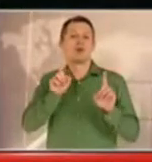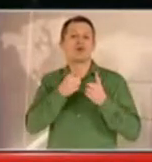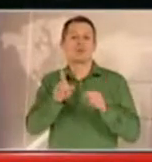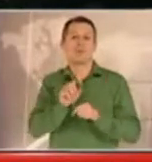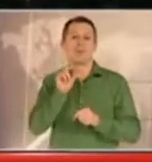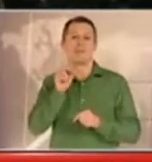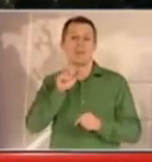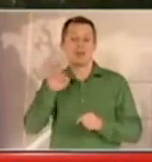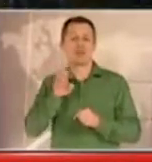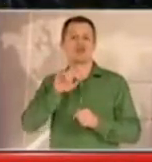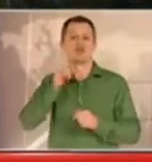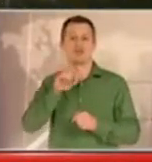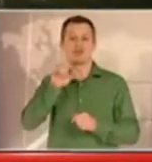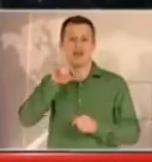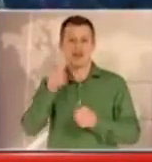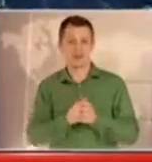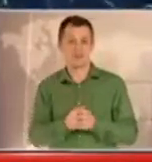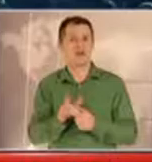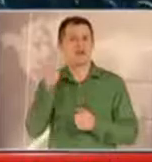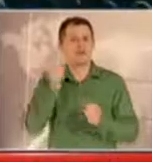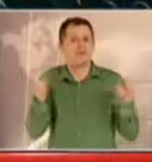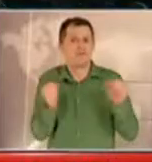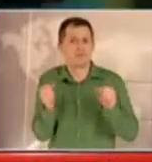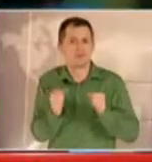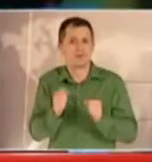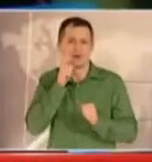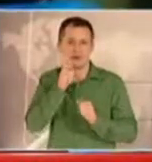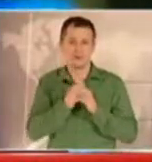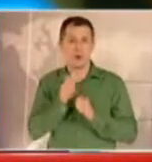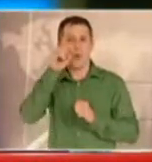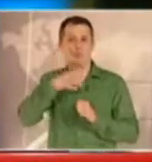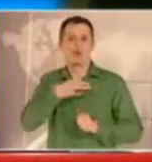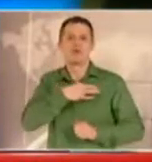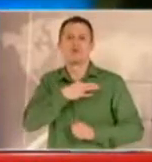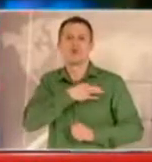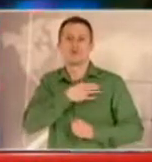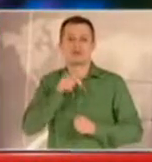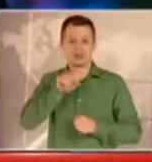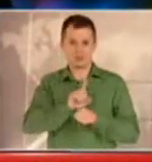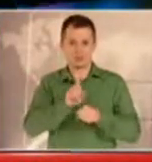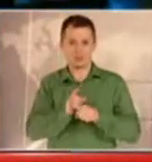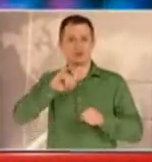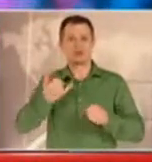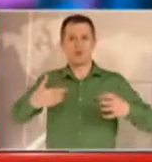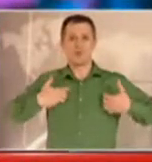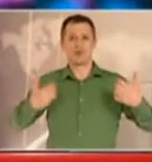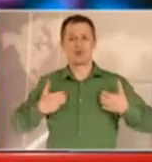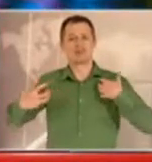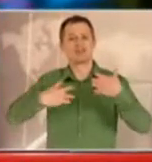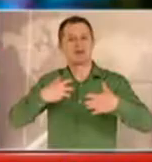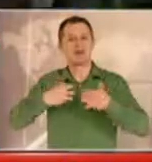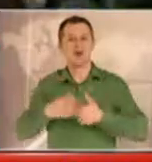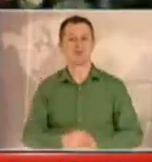ale Deliei Matache. Deși a fost frig de crăpau pietrele, oamenii au ignorat acest aspect și s-au bucurat de